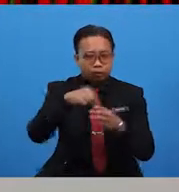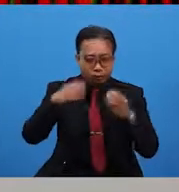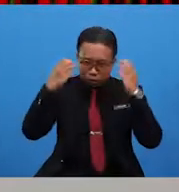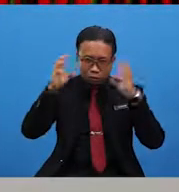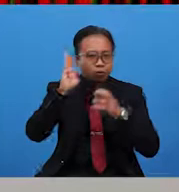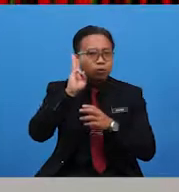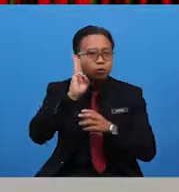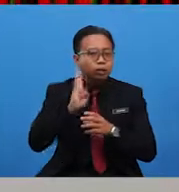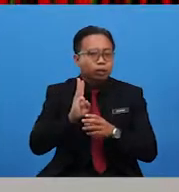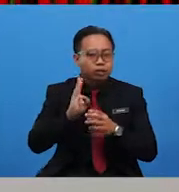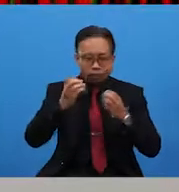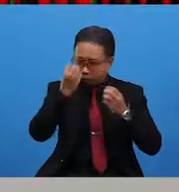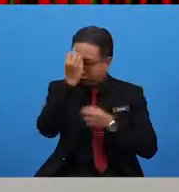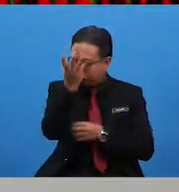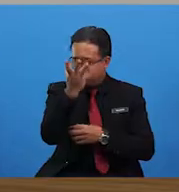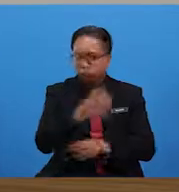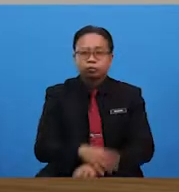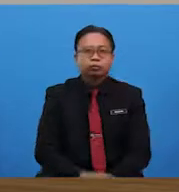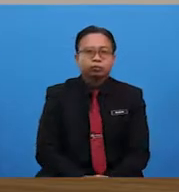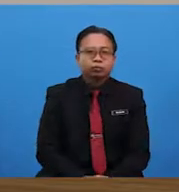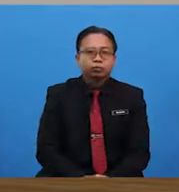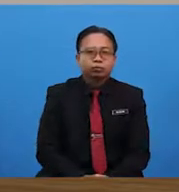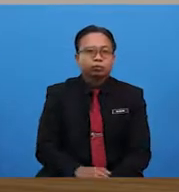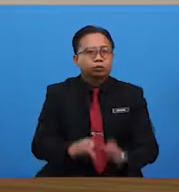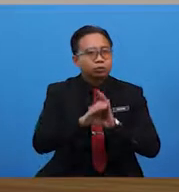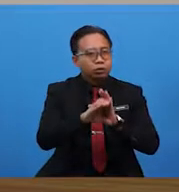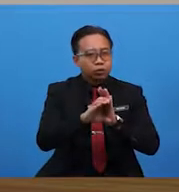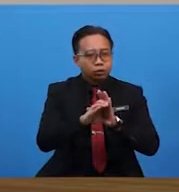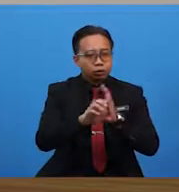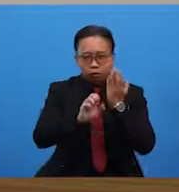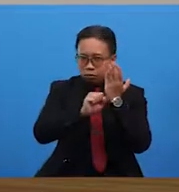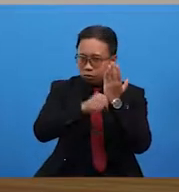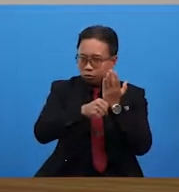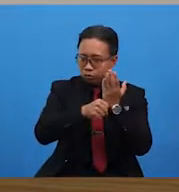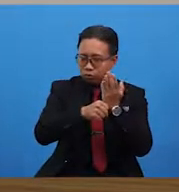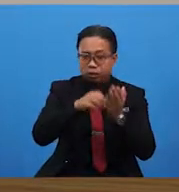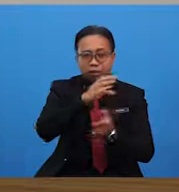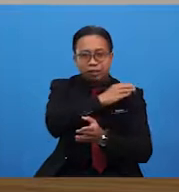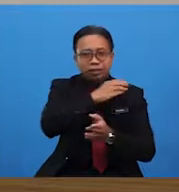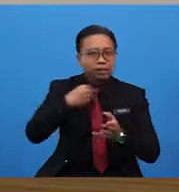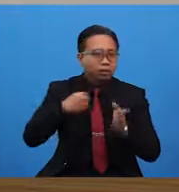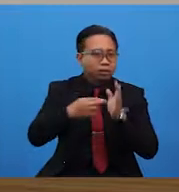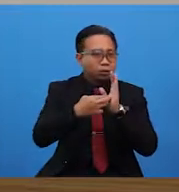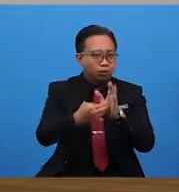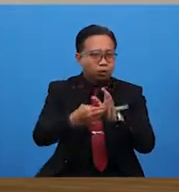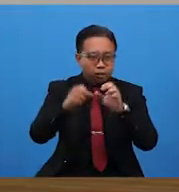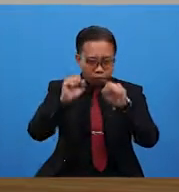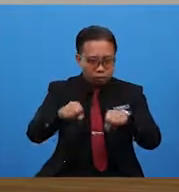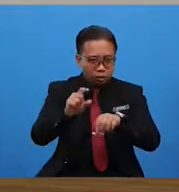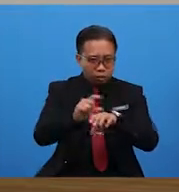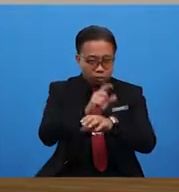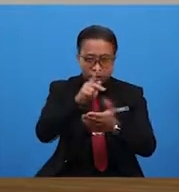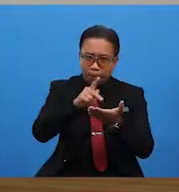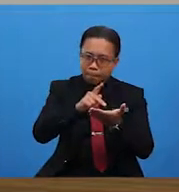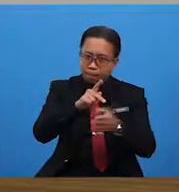seneng lagi bersuluh ya pelajar-pelajar contoh sumber maklumat dan rujukan yang boleh diguna pakai